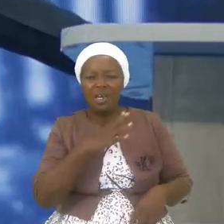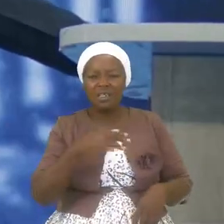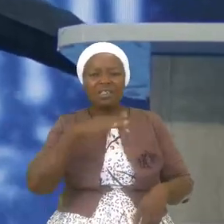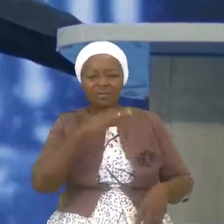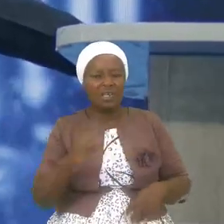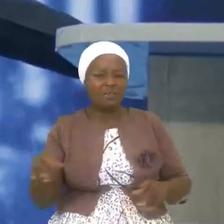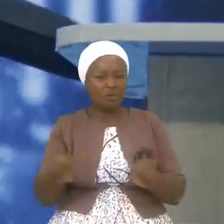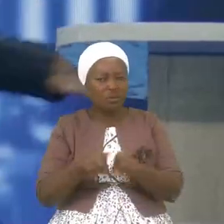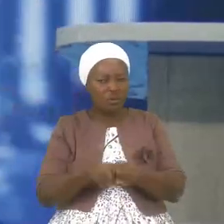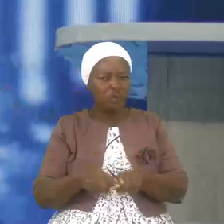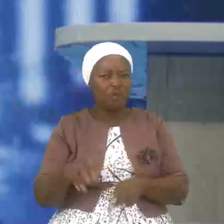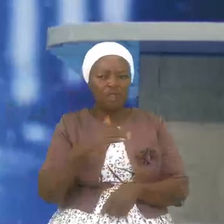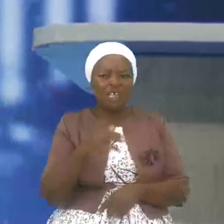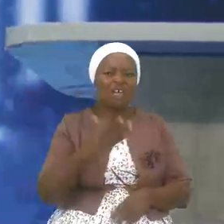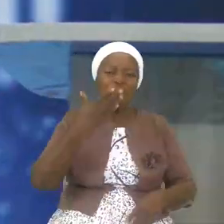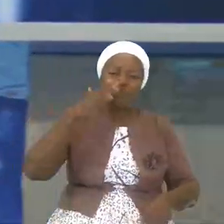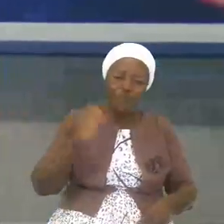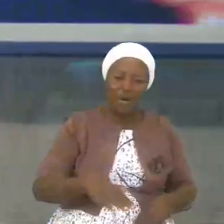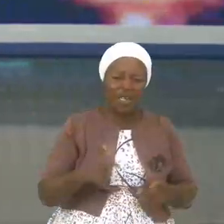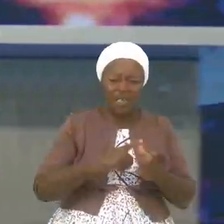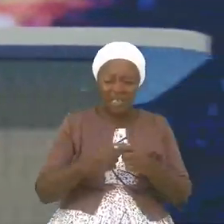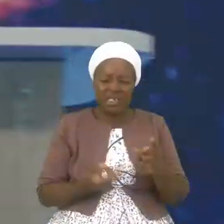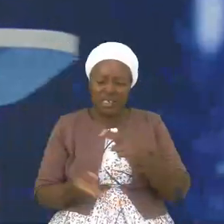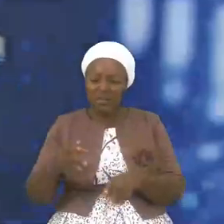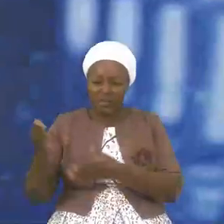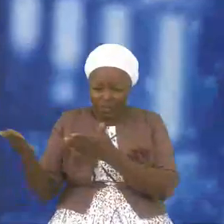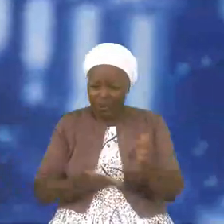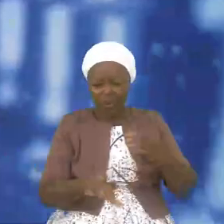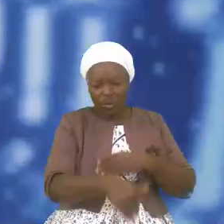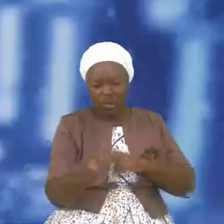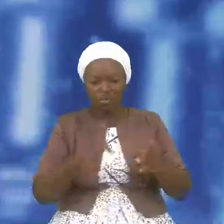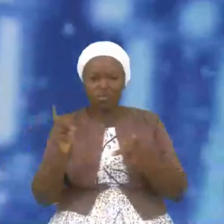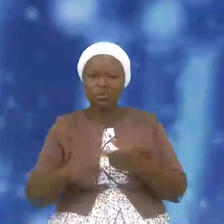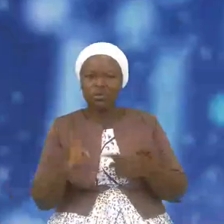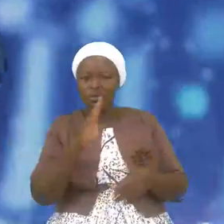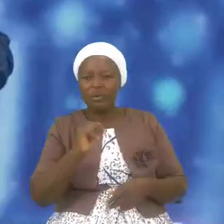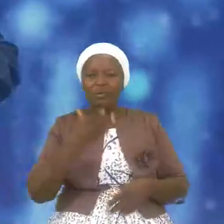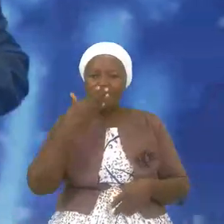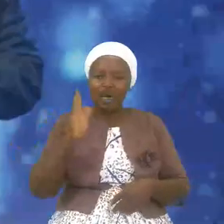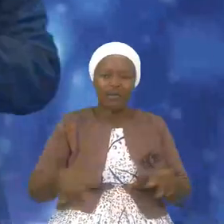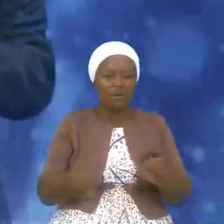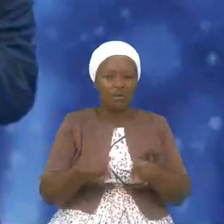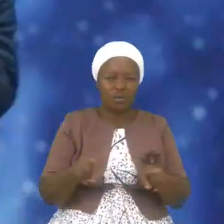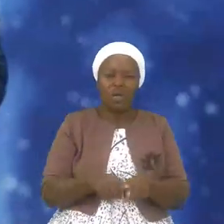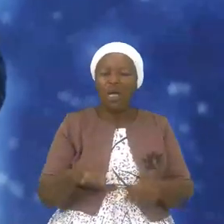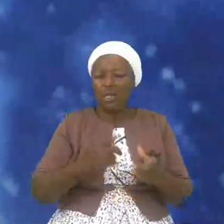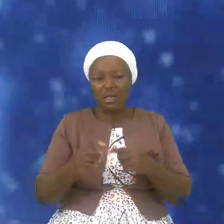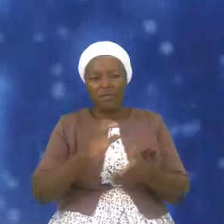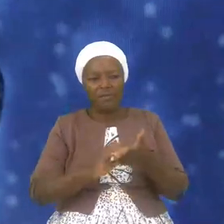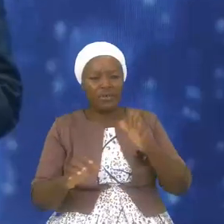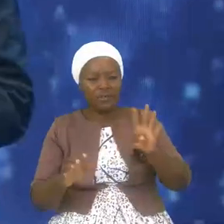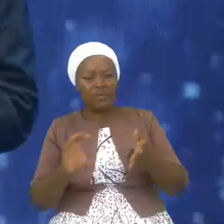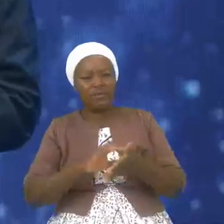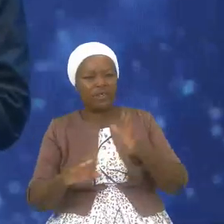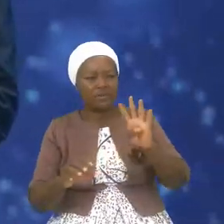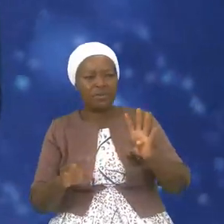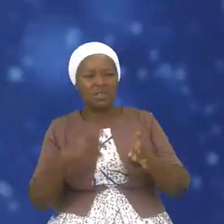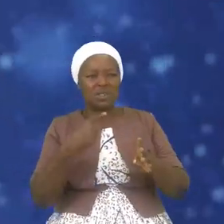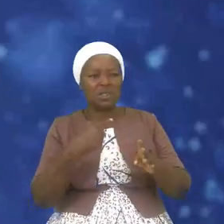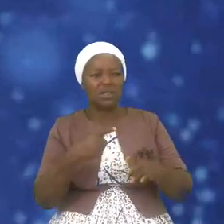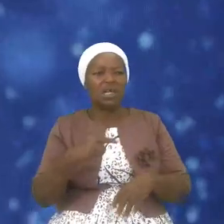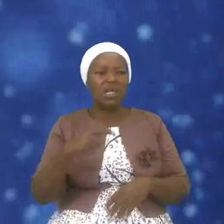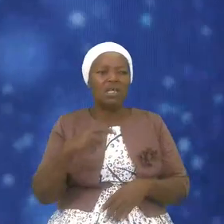souillent. Ils sont profanes et influencent d'autres personnes à être profanes. Verset 4, on dit,